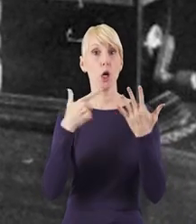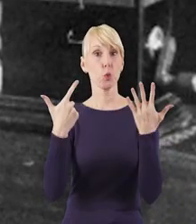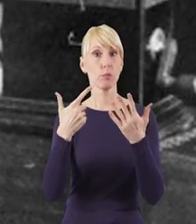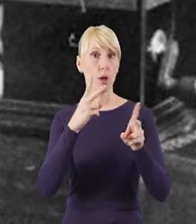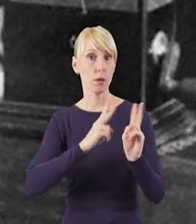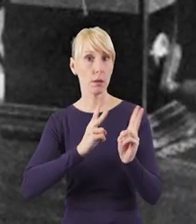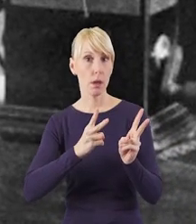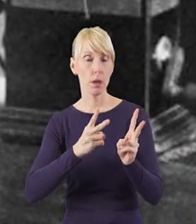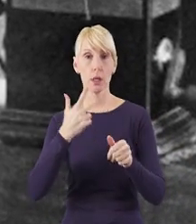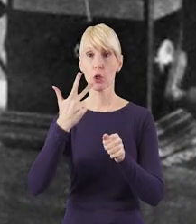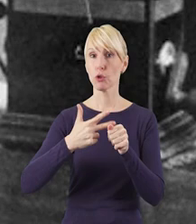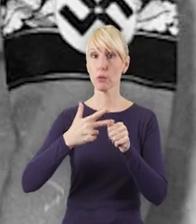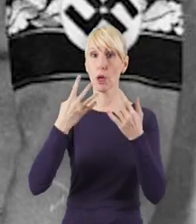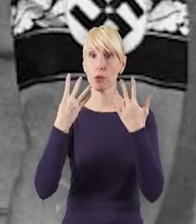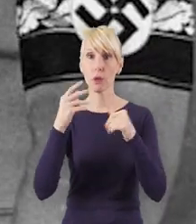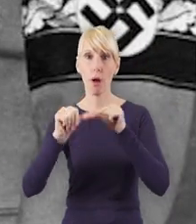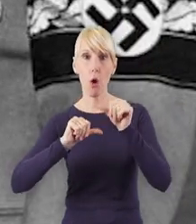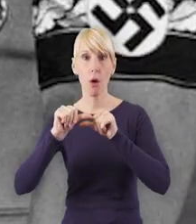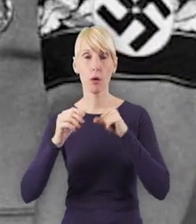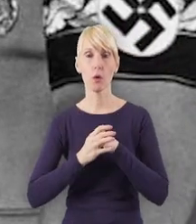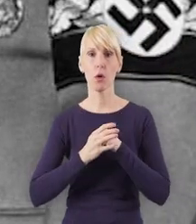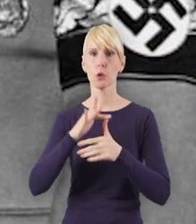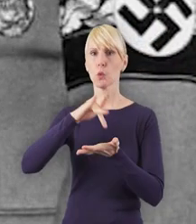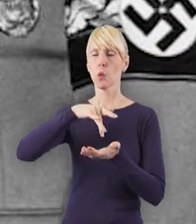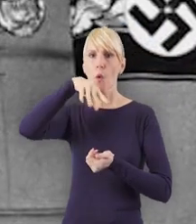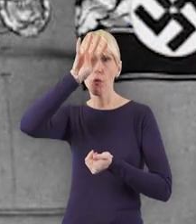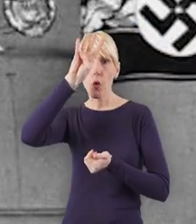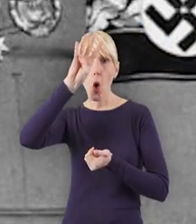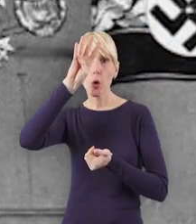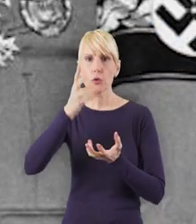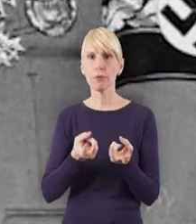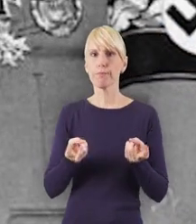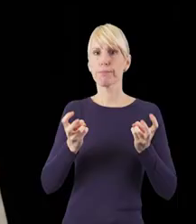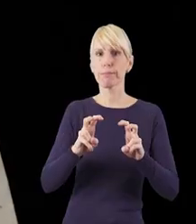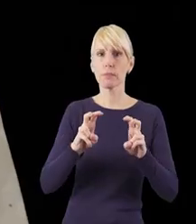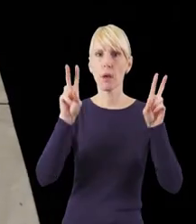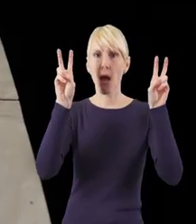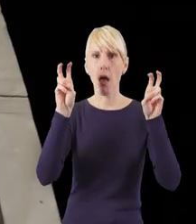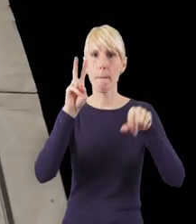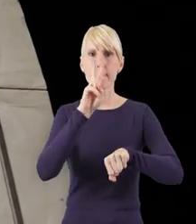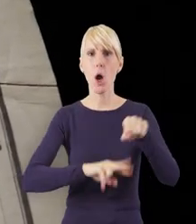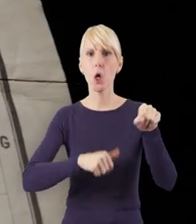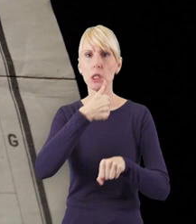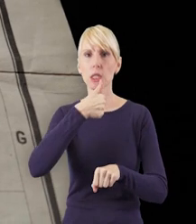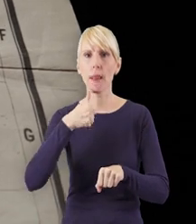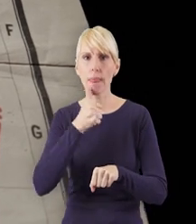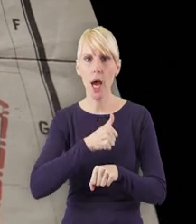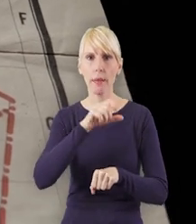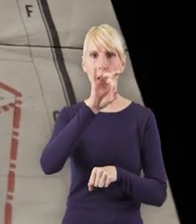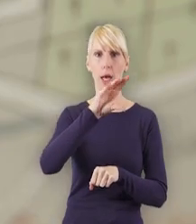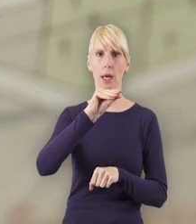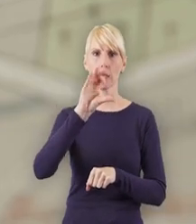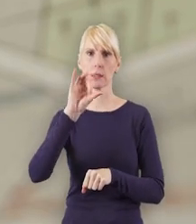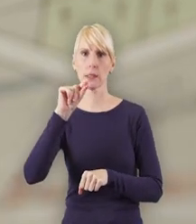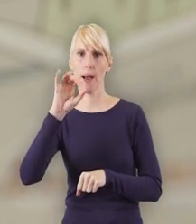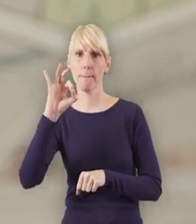7 listopada 1939 roku w Łodzi założono placówkę tajnej policji Gestapo